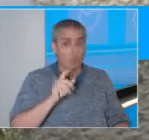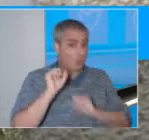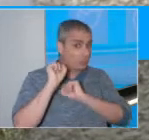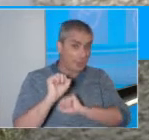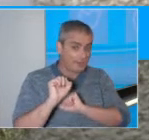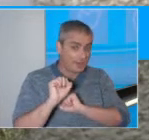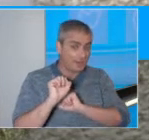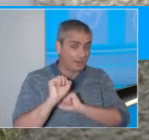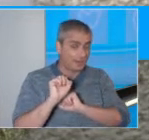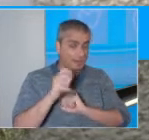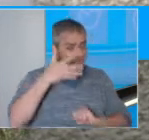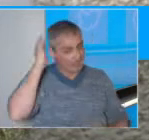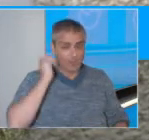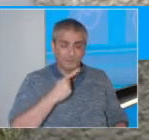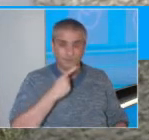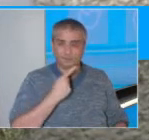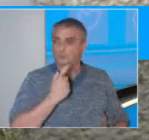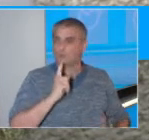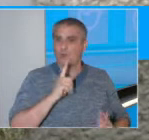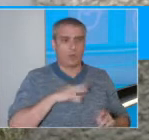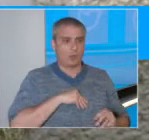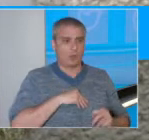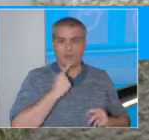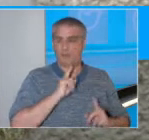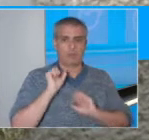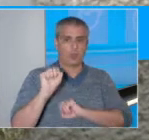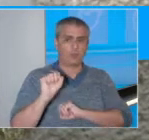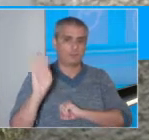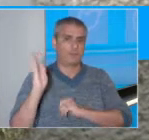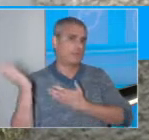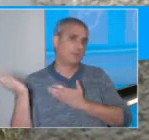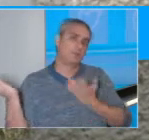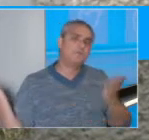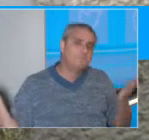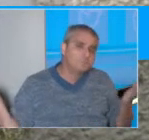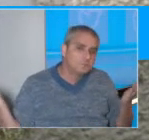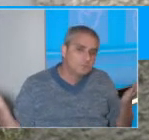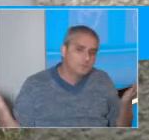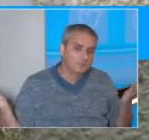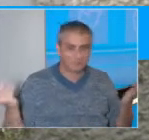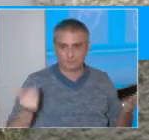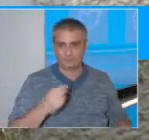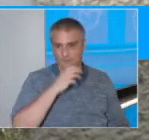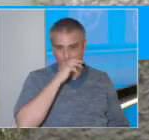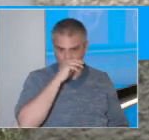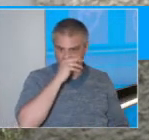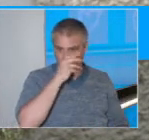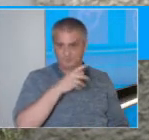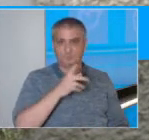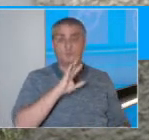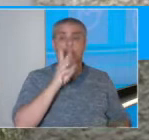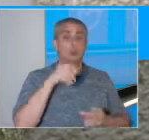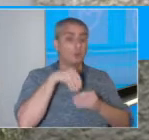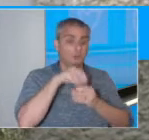תומך בלפיד, אבל לא מוכן להגיד שהוא לא תומך בנתניהו, אז הוא אומר שכל הבנט לזה וכל הנתניהו. או